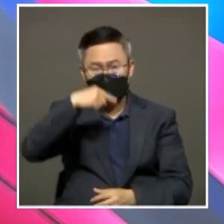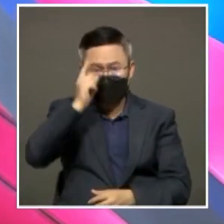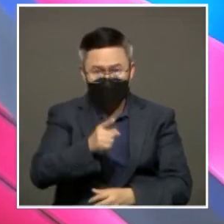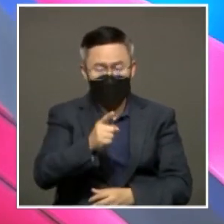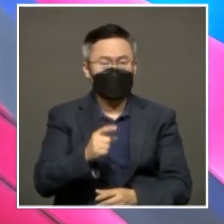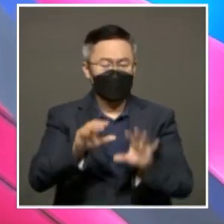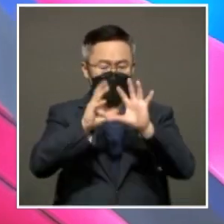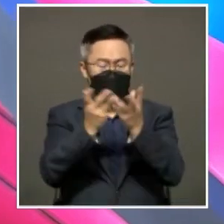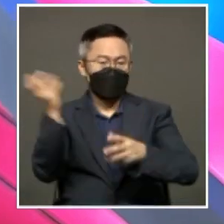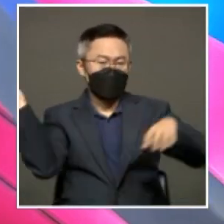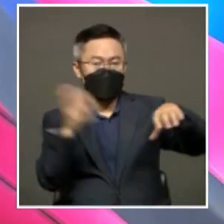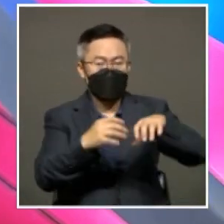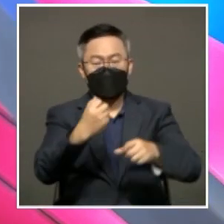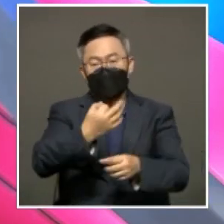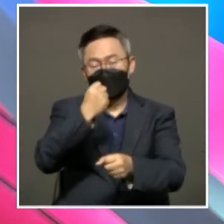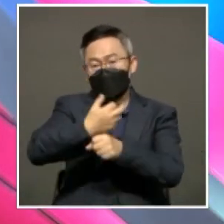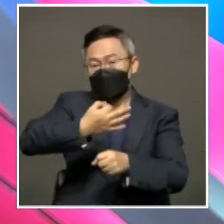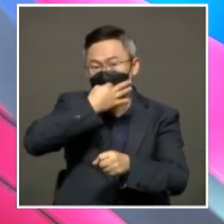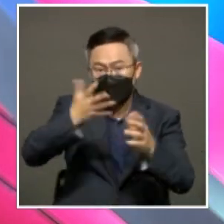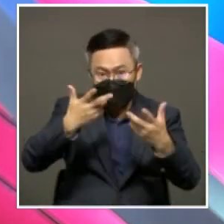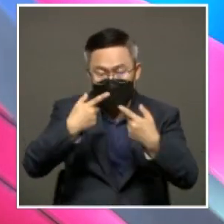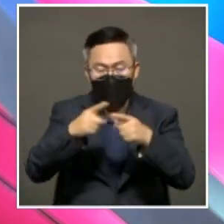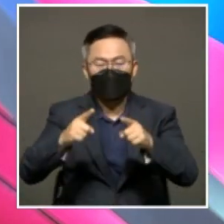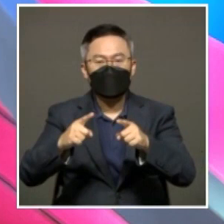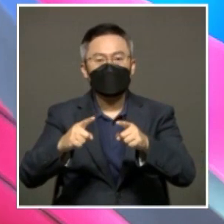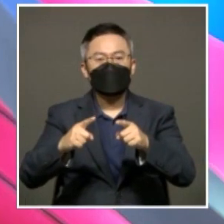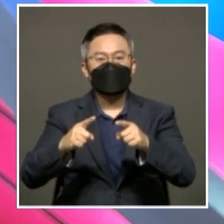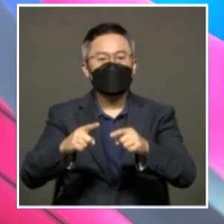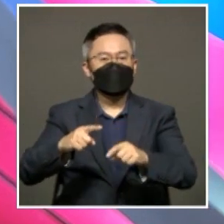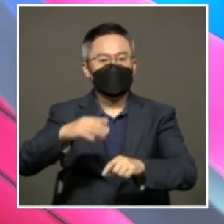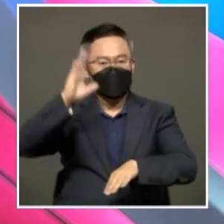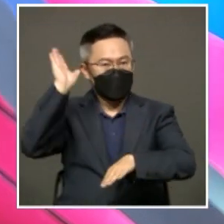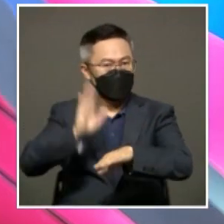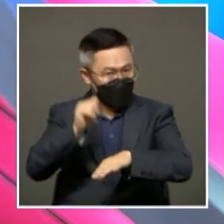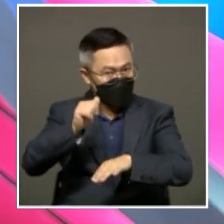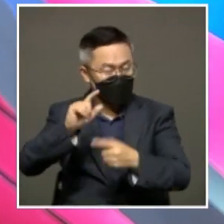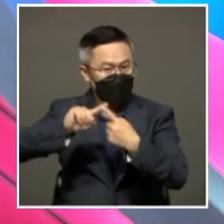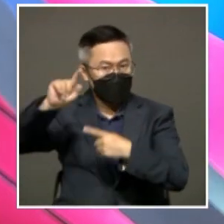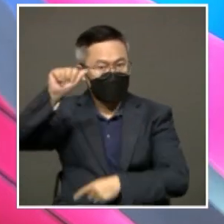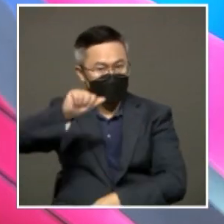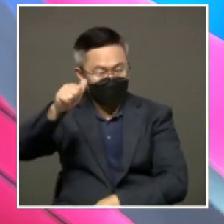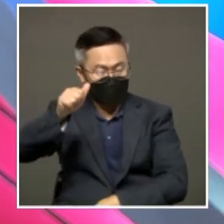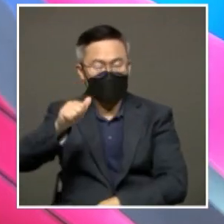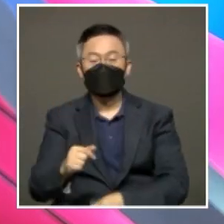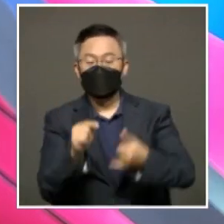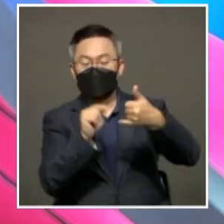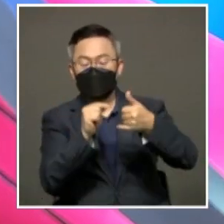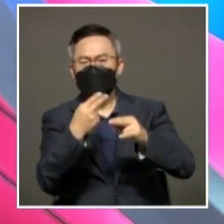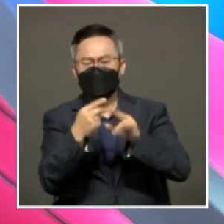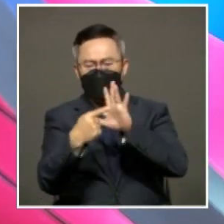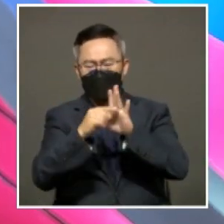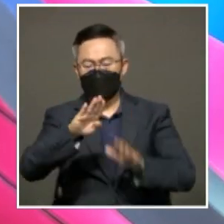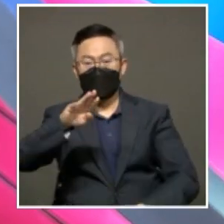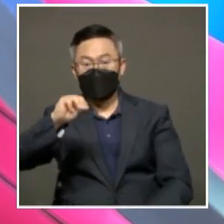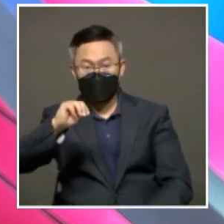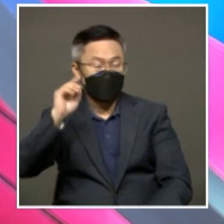แต่เราสามารถคว้าแชมป์จากทวีปเอเชียมาได้นะคะซึ่งหนึ่งในผู้เล่นดาวรุ่งของทีมชุดนี้นะคะอย่างแบมอังคณาวงศาส